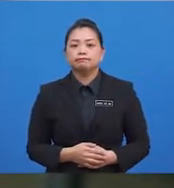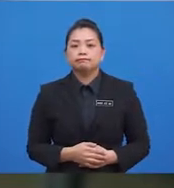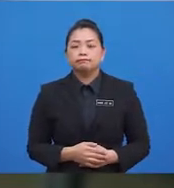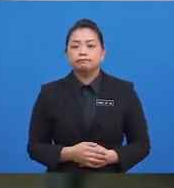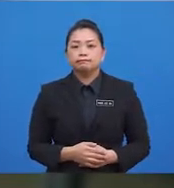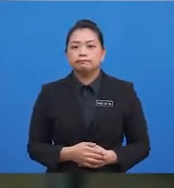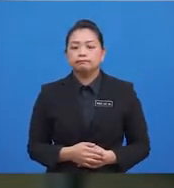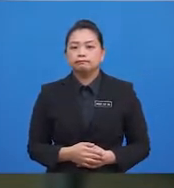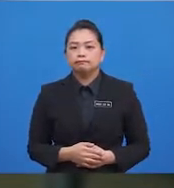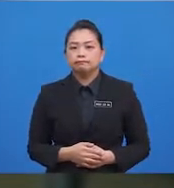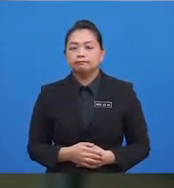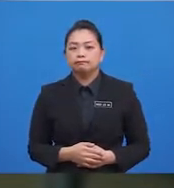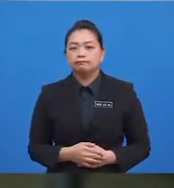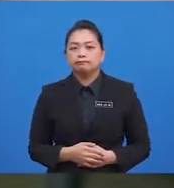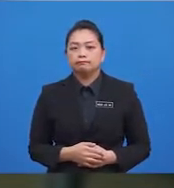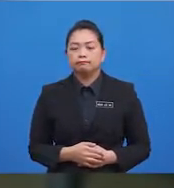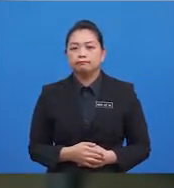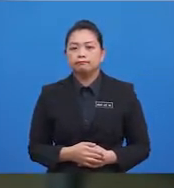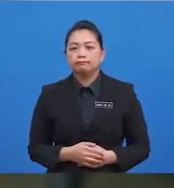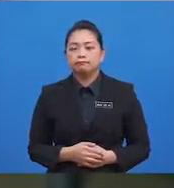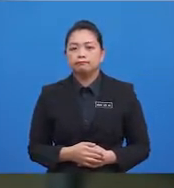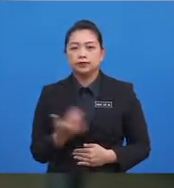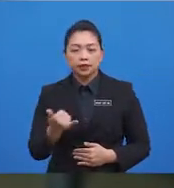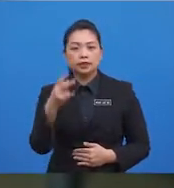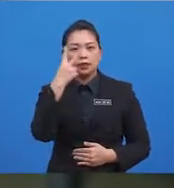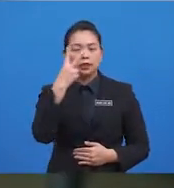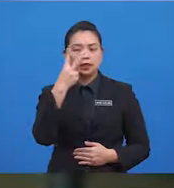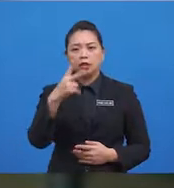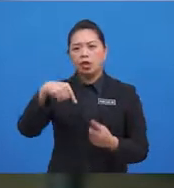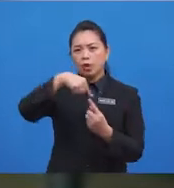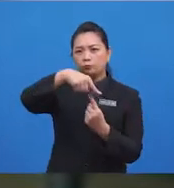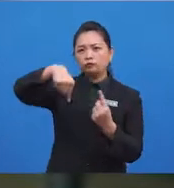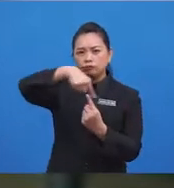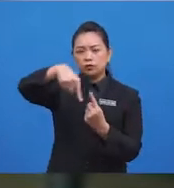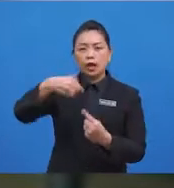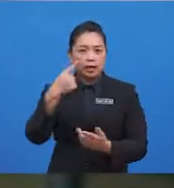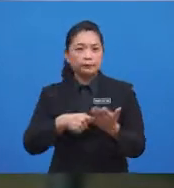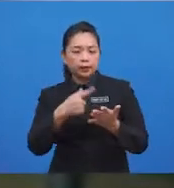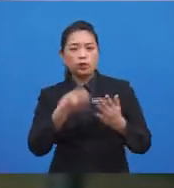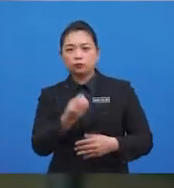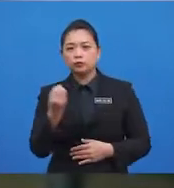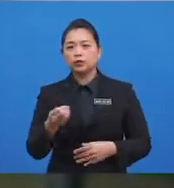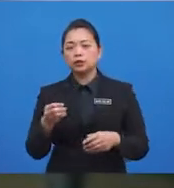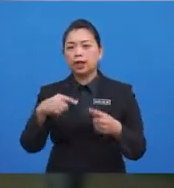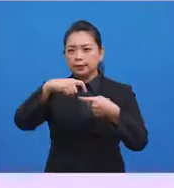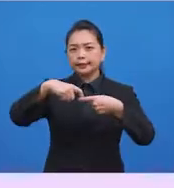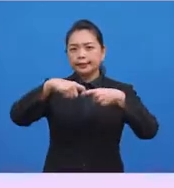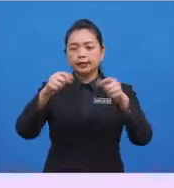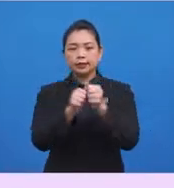lihat objek-objek di sekeliling murid semua yang berkait rapat dengan bentuk 3 dimensi